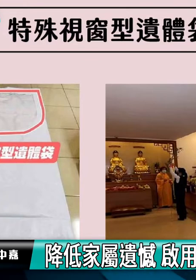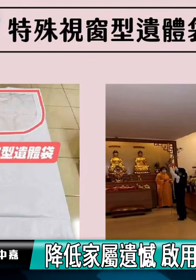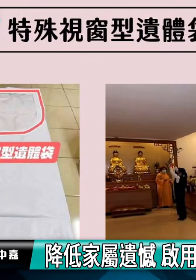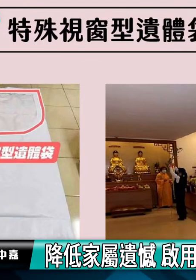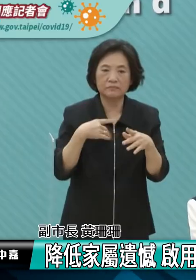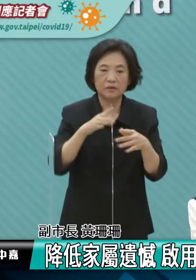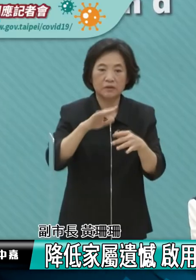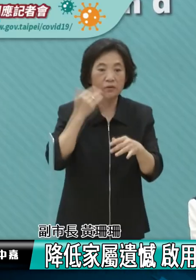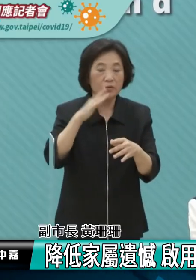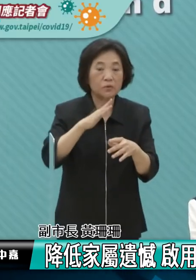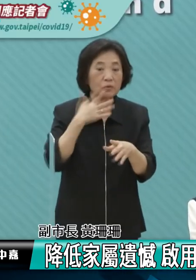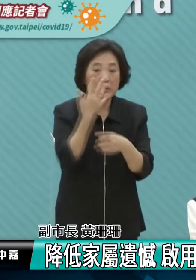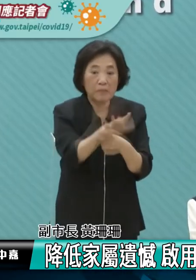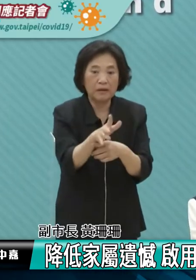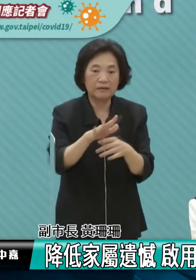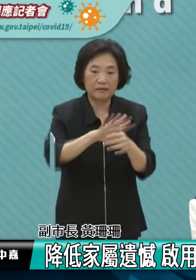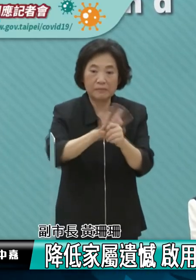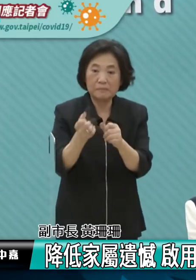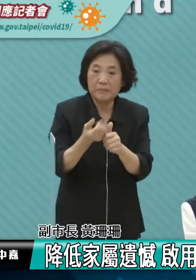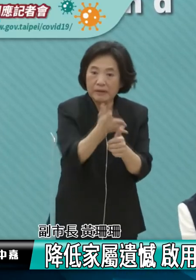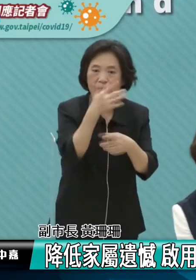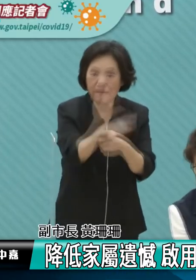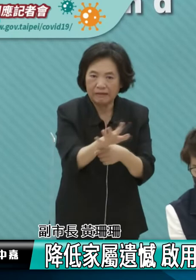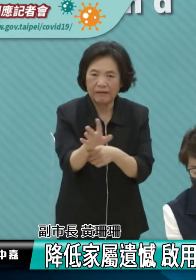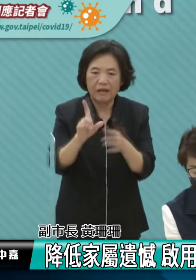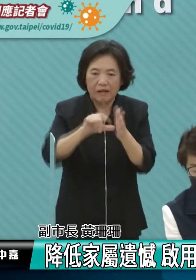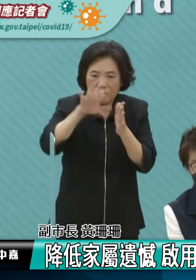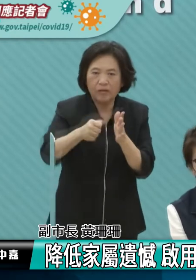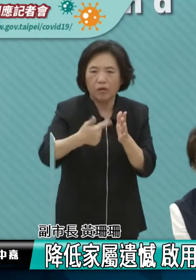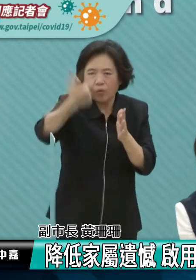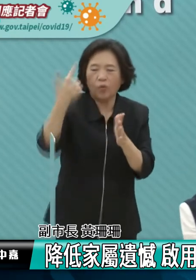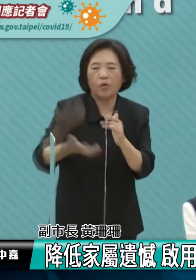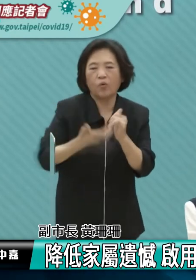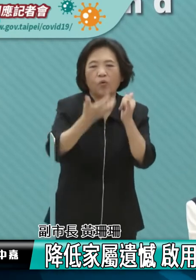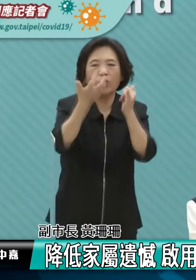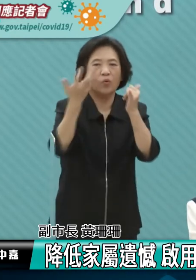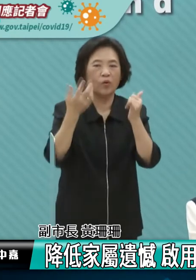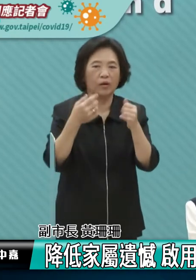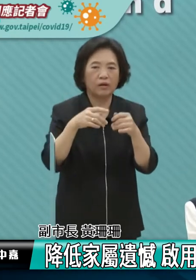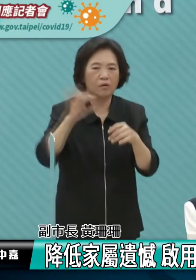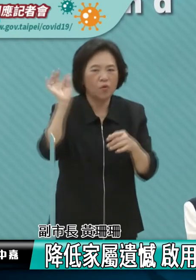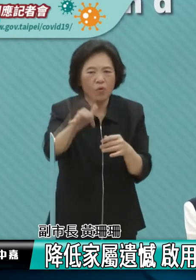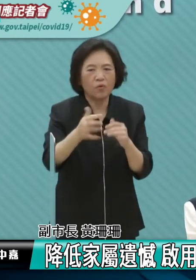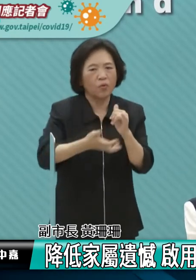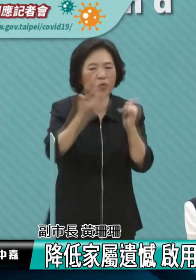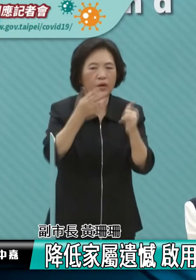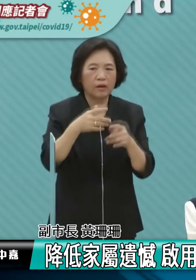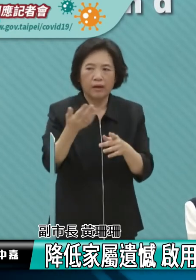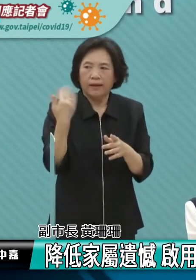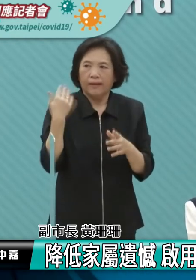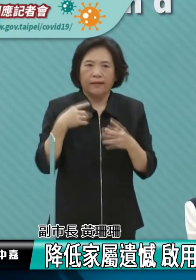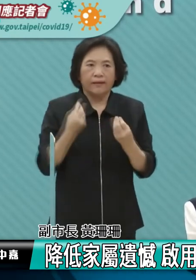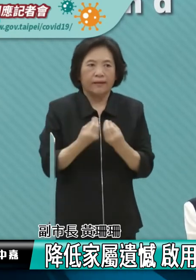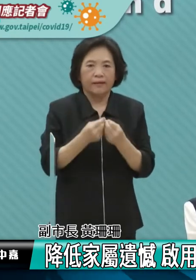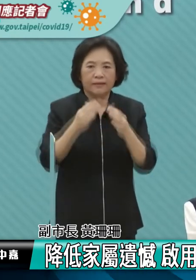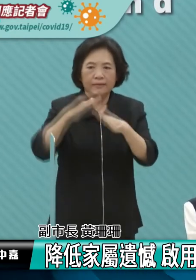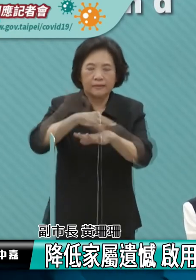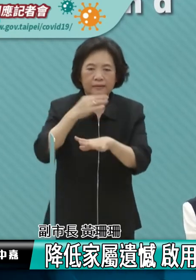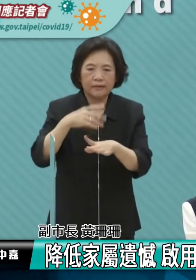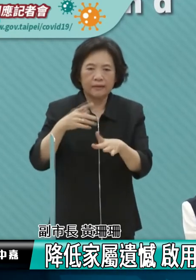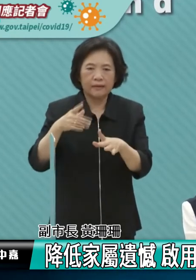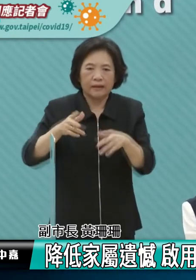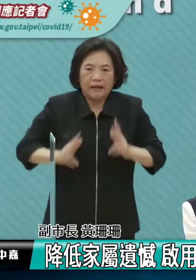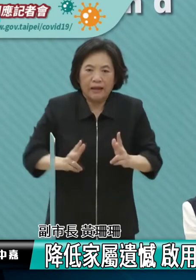是确诊者病殁后的禁诉火化，那禁诉火化会的确是之前是造成家属来不及